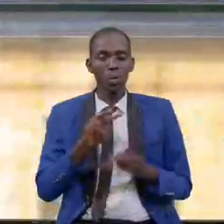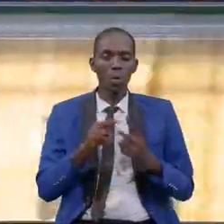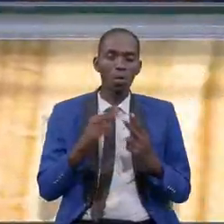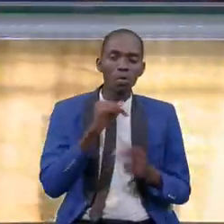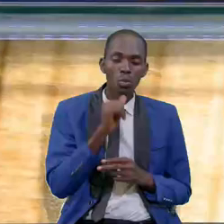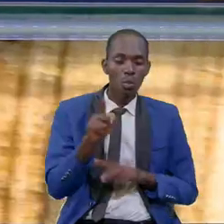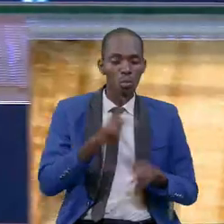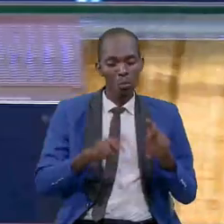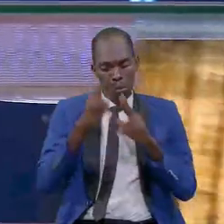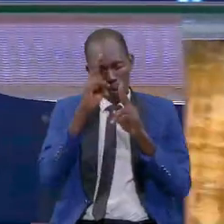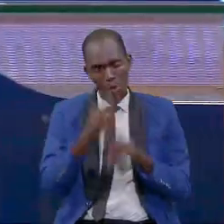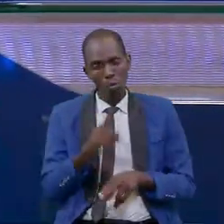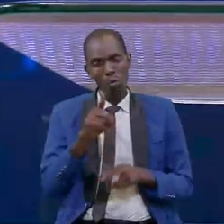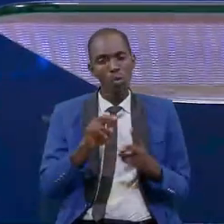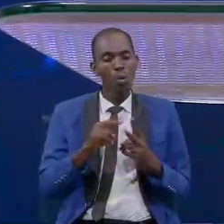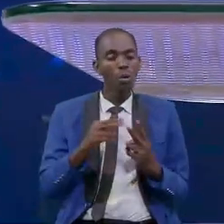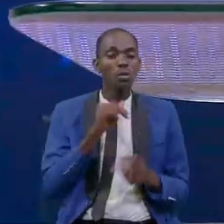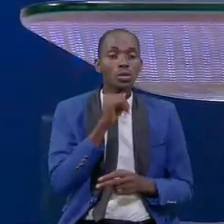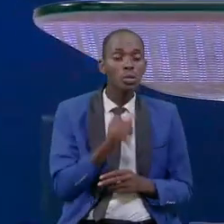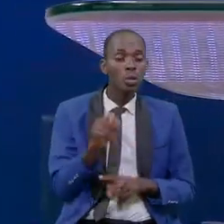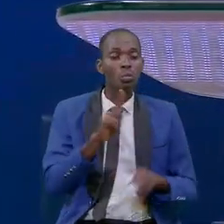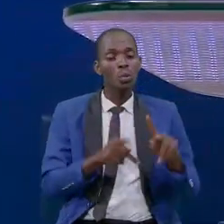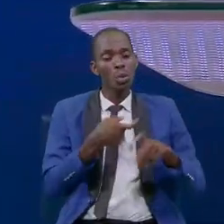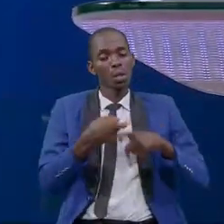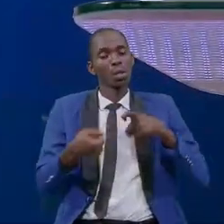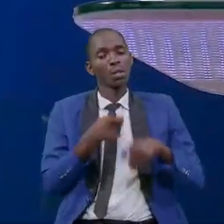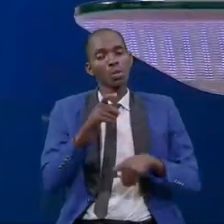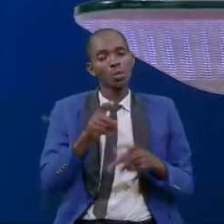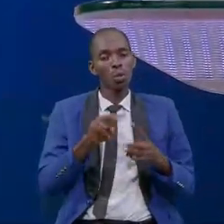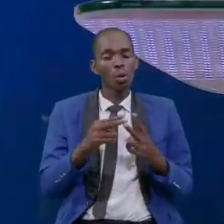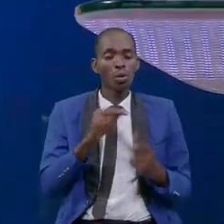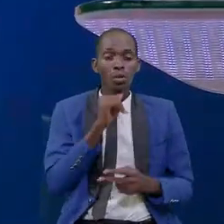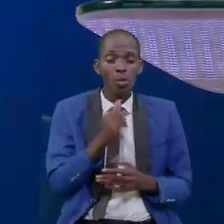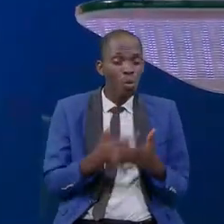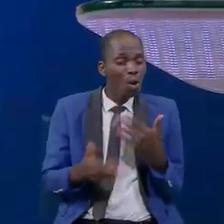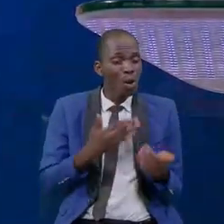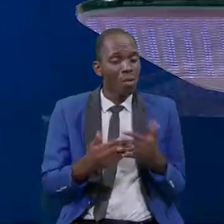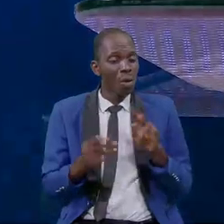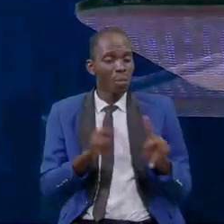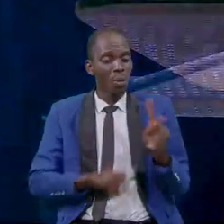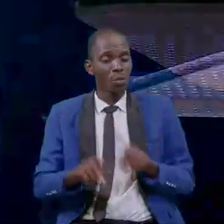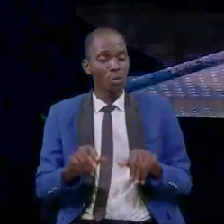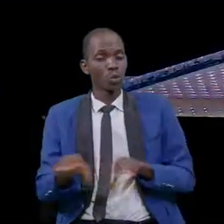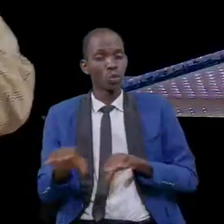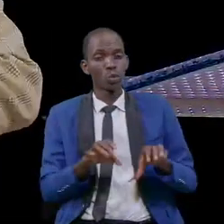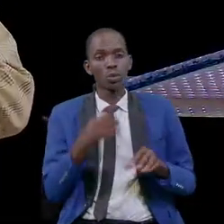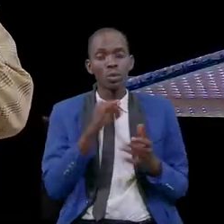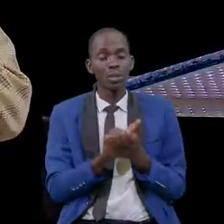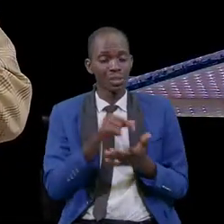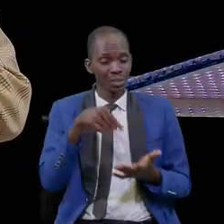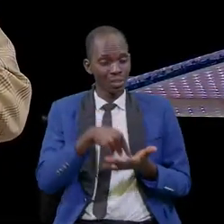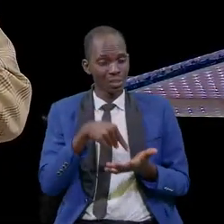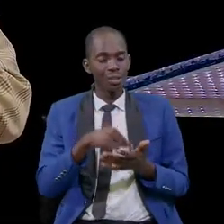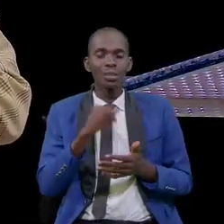gens vous aiment ou pas, qu'ils vous persécutent ou pas, quel que soit ce que les gens font, vous dites que ceci est